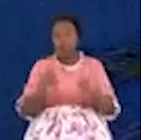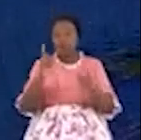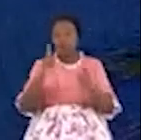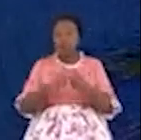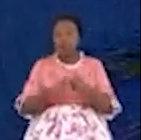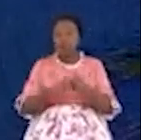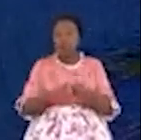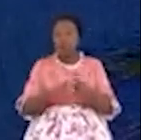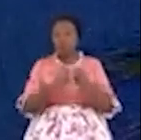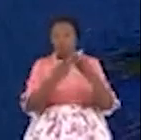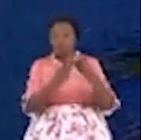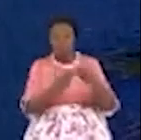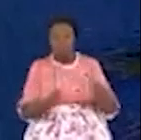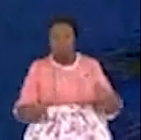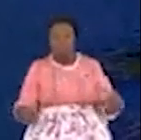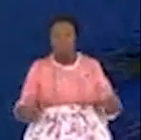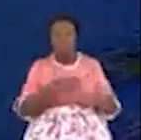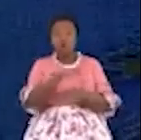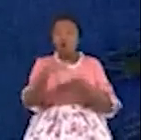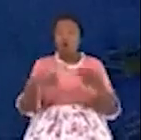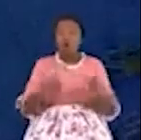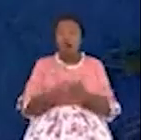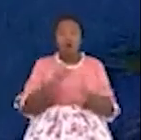ike a ga-eji gbazee nsogbu ọbụla,